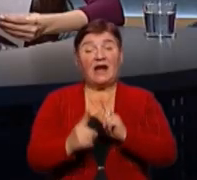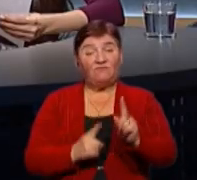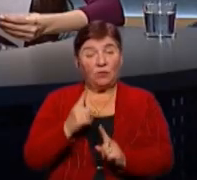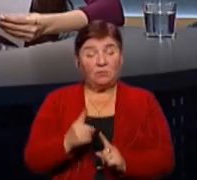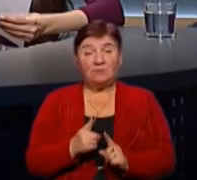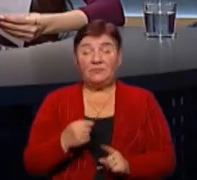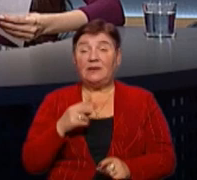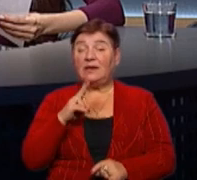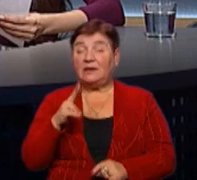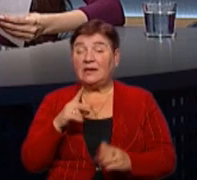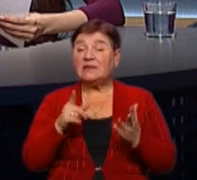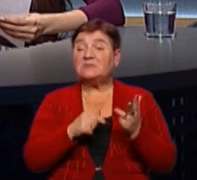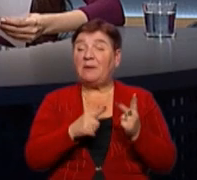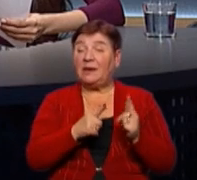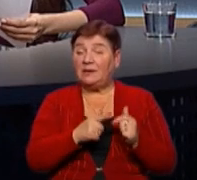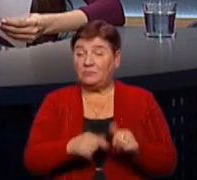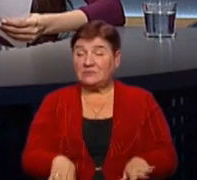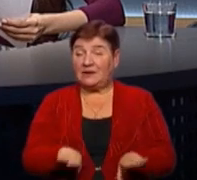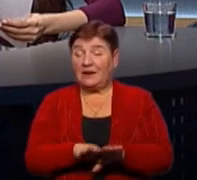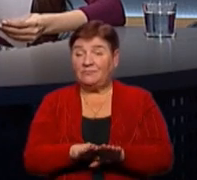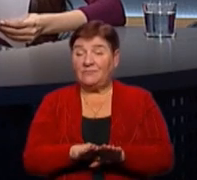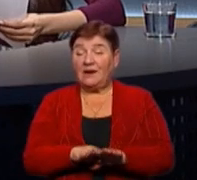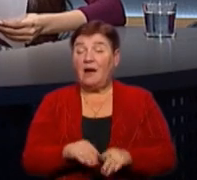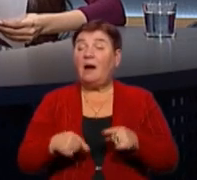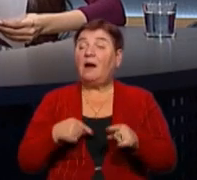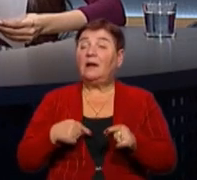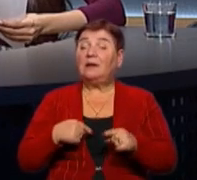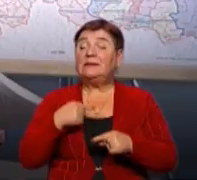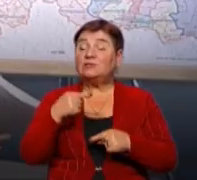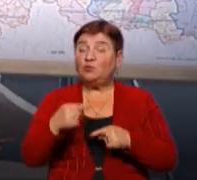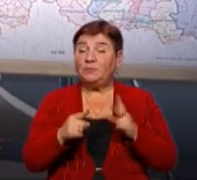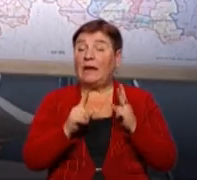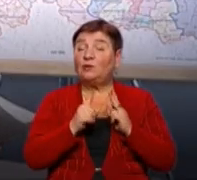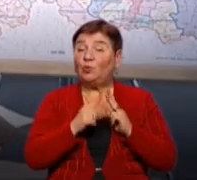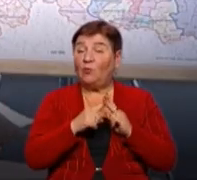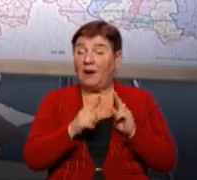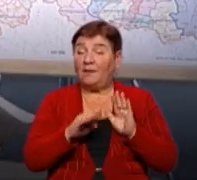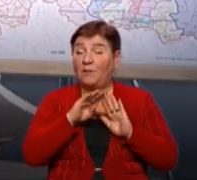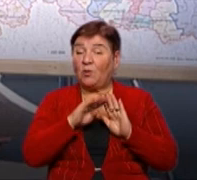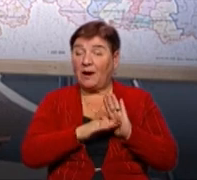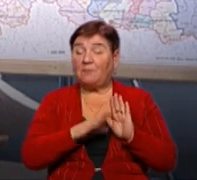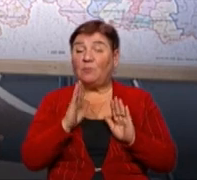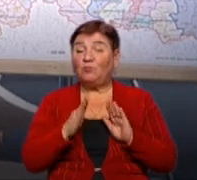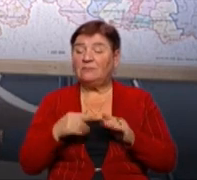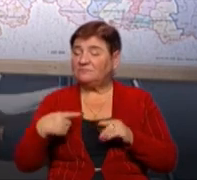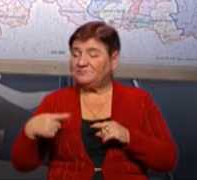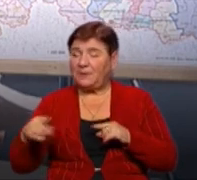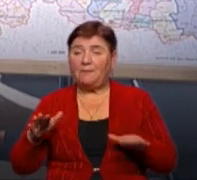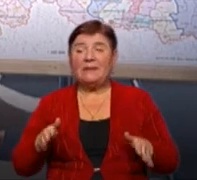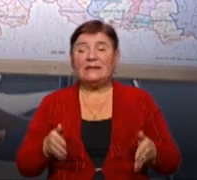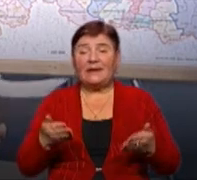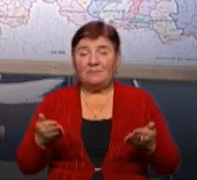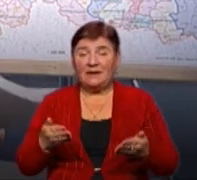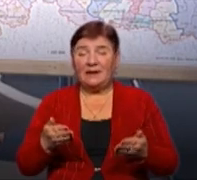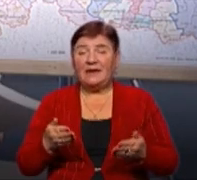наступні програми з переліку, над якими будуть працювати? Наступна програма, друга програма буде стосуватися всілякої